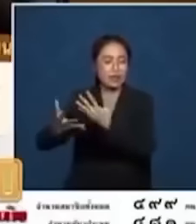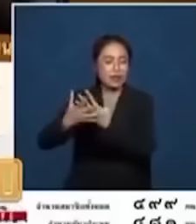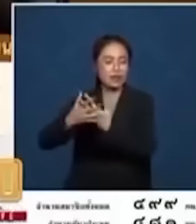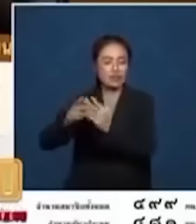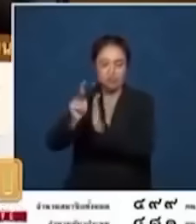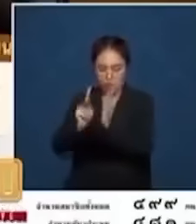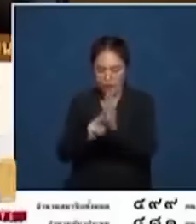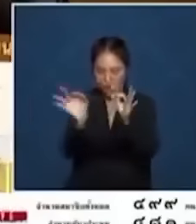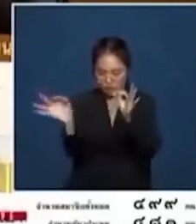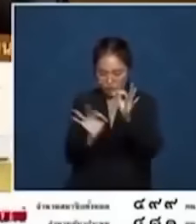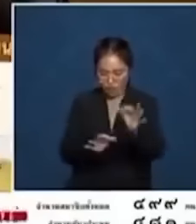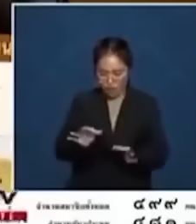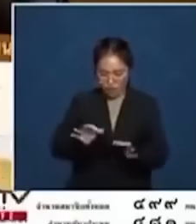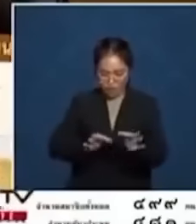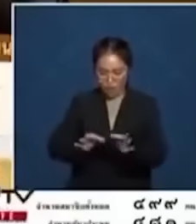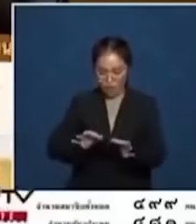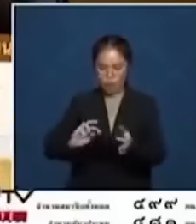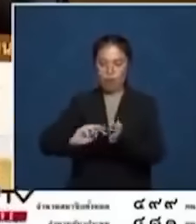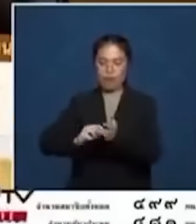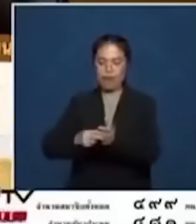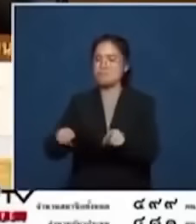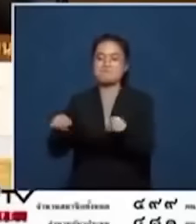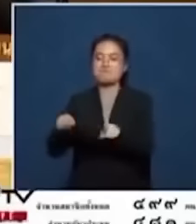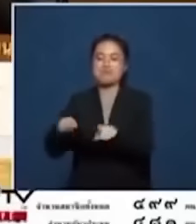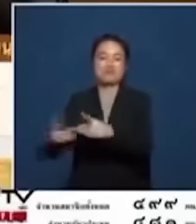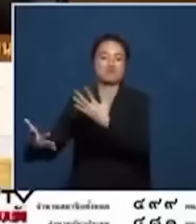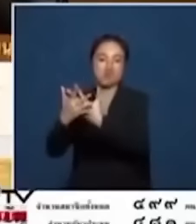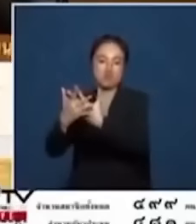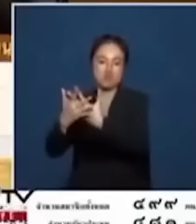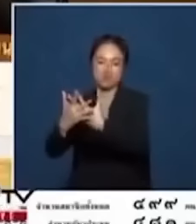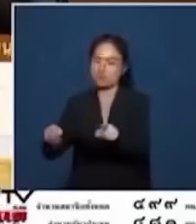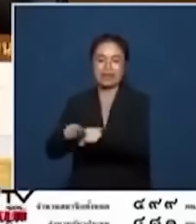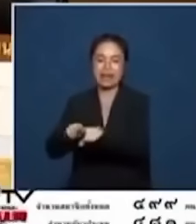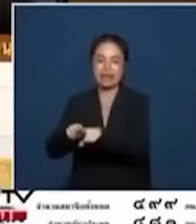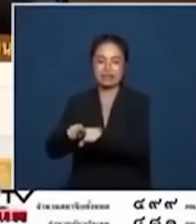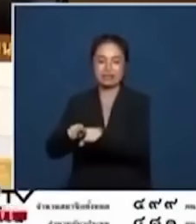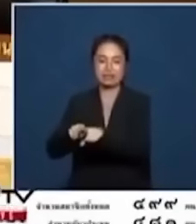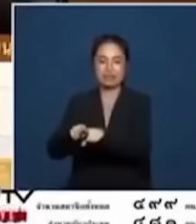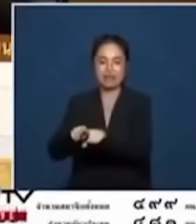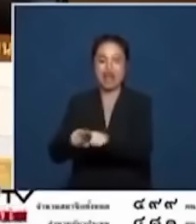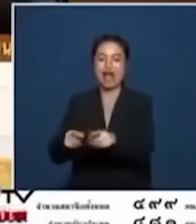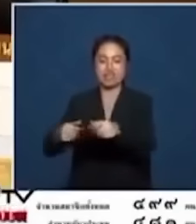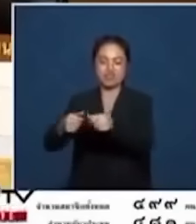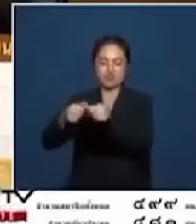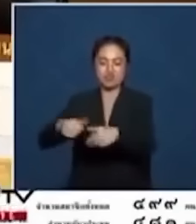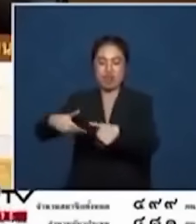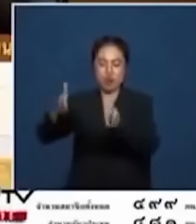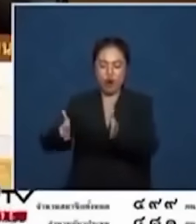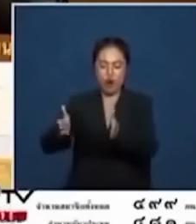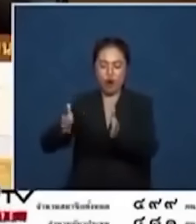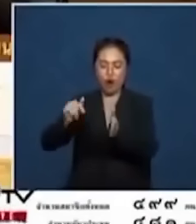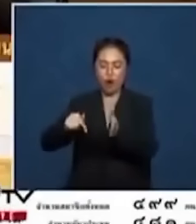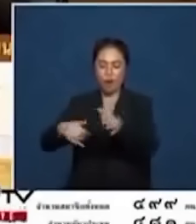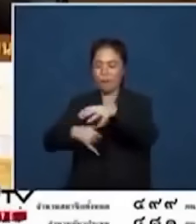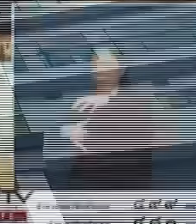มคุณเสถียรป่วยจริงป่วยไม่จริงทำไมได้อยู่ที่ชั้น14ท่านบอกว่าป่วยจริงแล้วท่านก็ให้เหตุผลด้วยว่าเมื่อสักครู่นี้นะว่